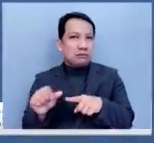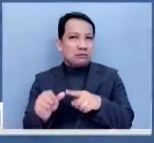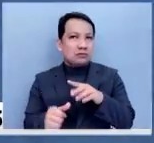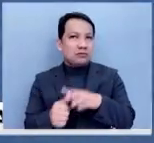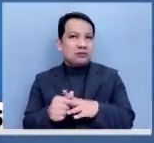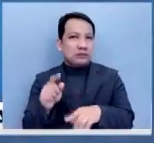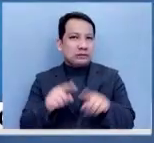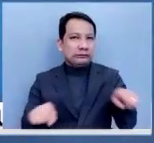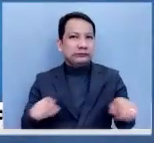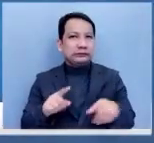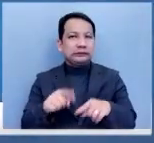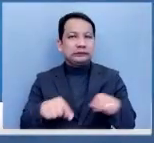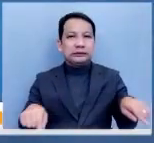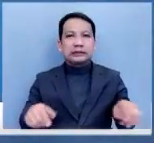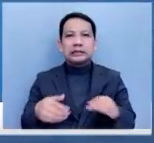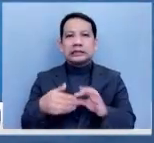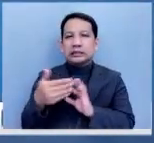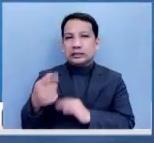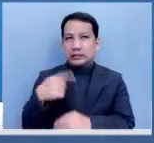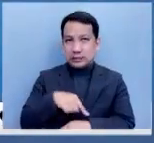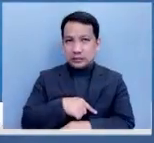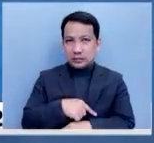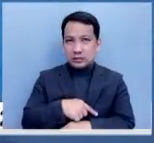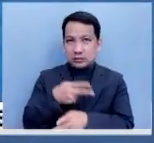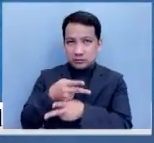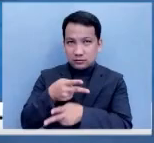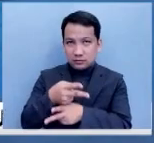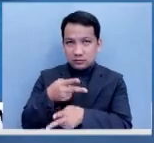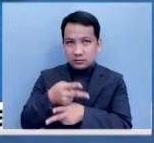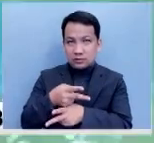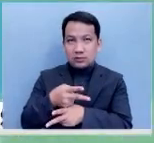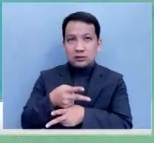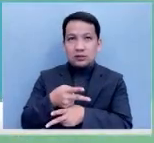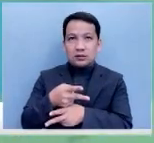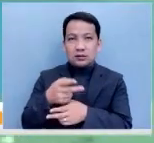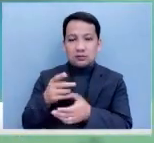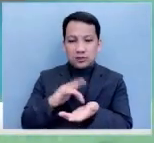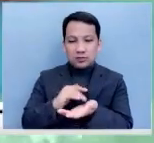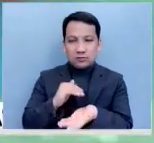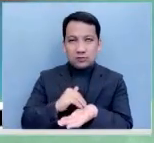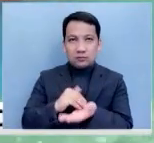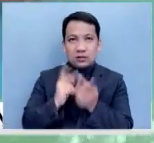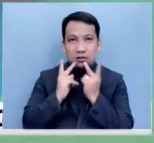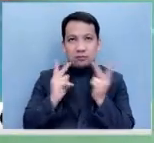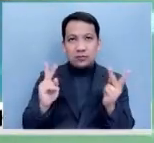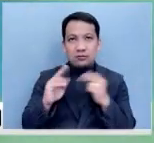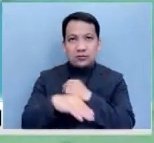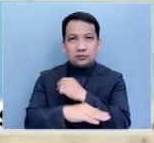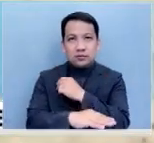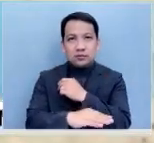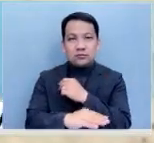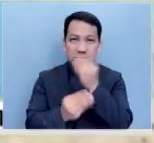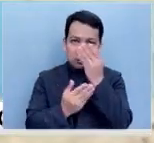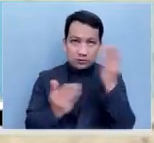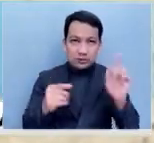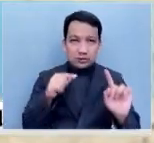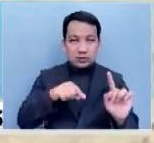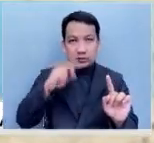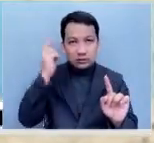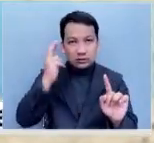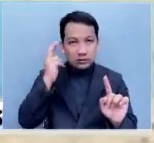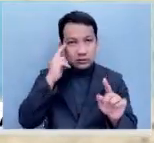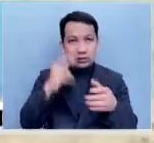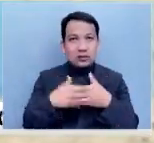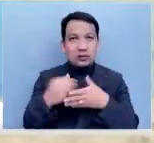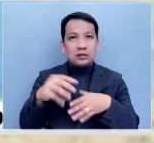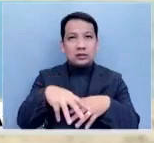differently. Dapat daw ay may naka-standby na first aid kit sa mga pampublikong beach. Itinuturong dahilan sa paglabasan ng